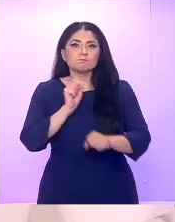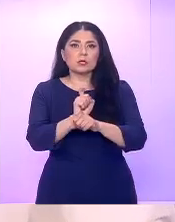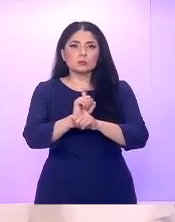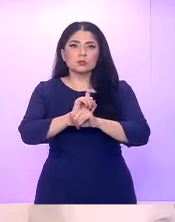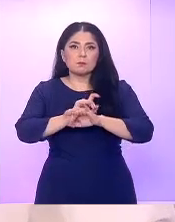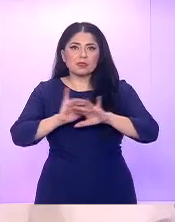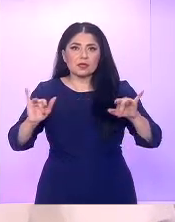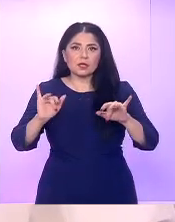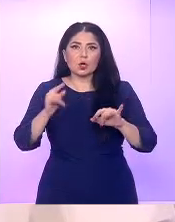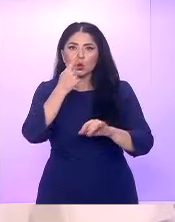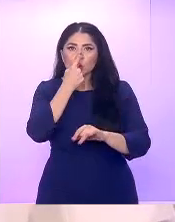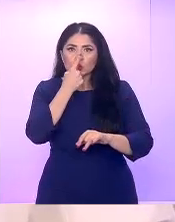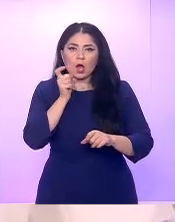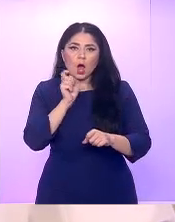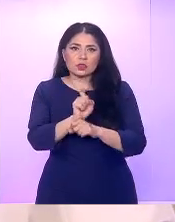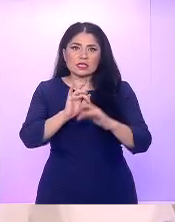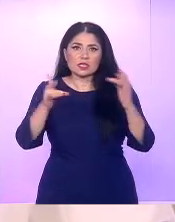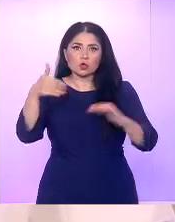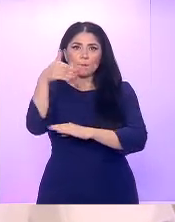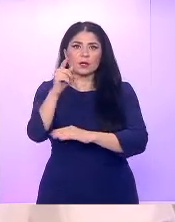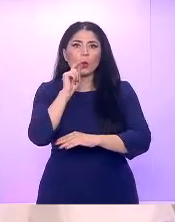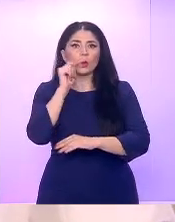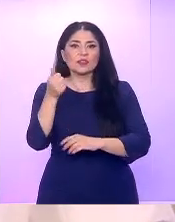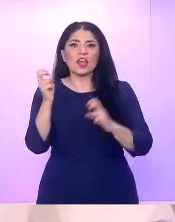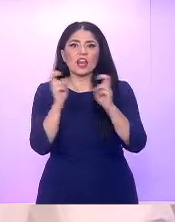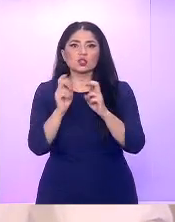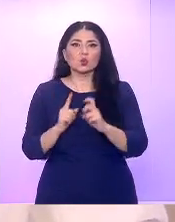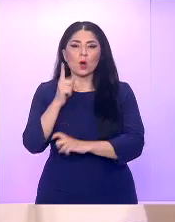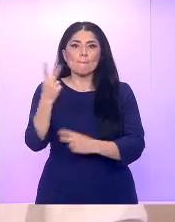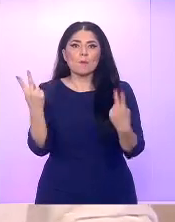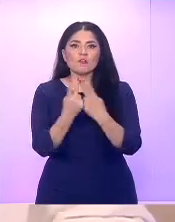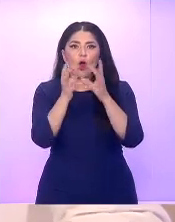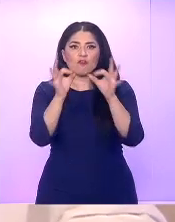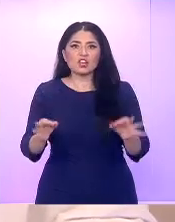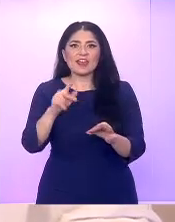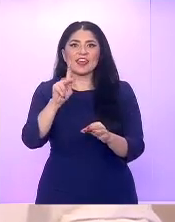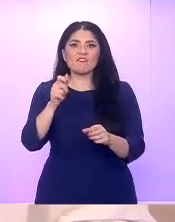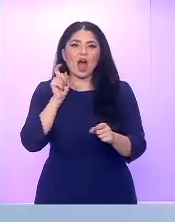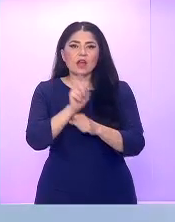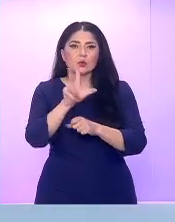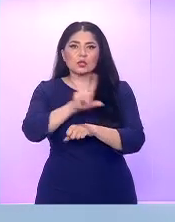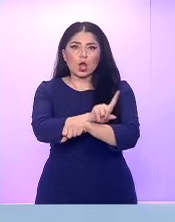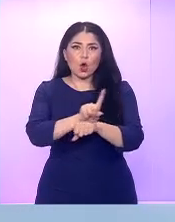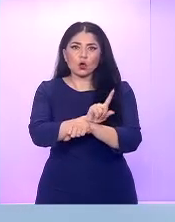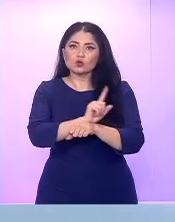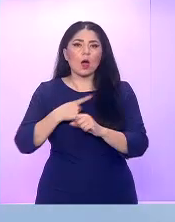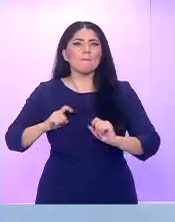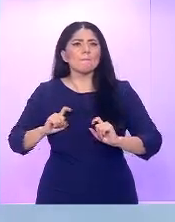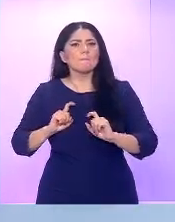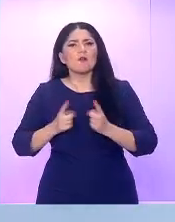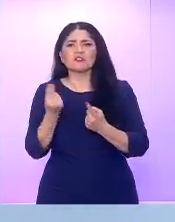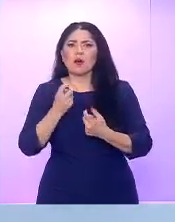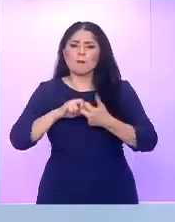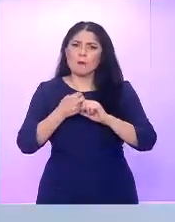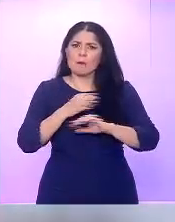Hackerii ruși au atacat site-ul companiei ucrainene de energie nucleară. Potrivit oficialilor de la Kiev, atacul a durat 3 ore și nu a provocat